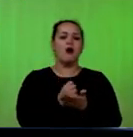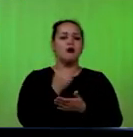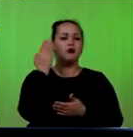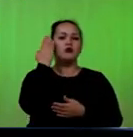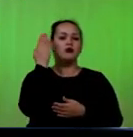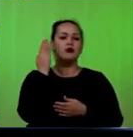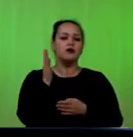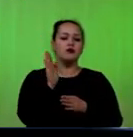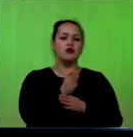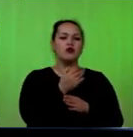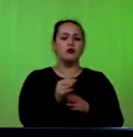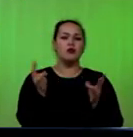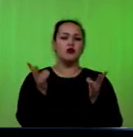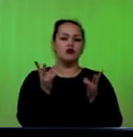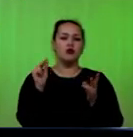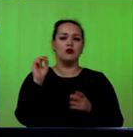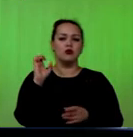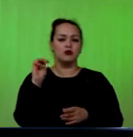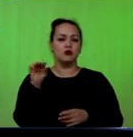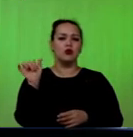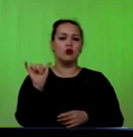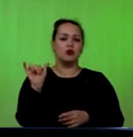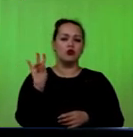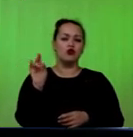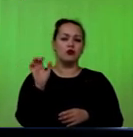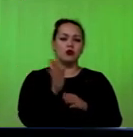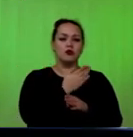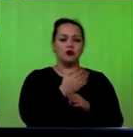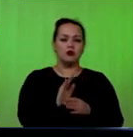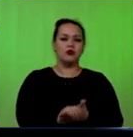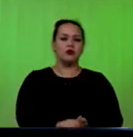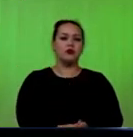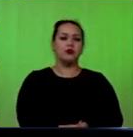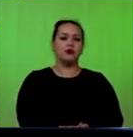делим ее нужно частная умножить на делитель